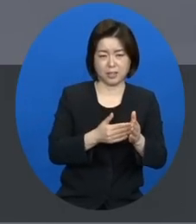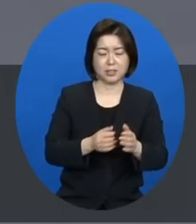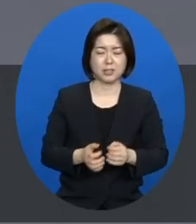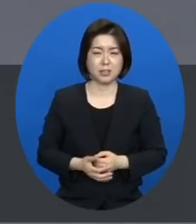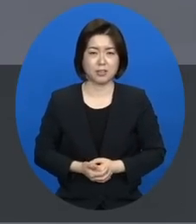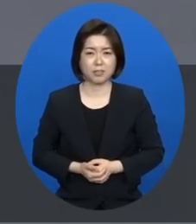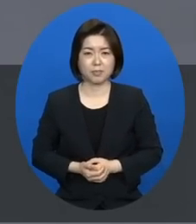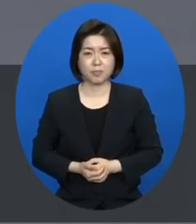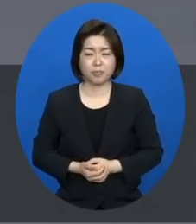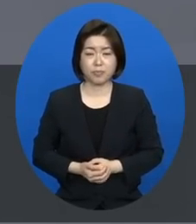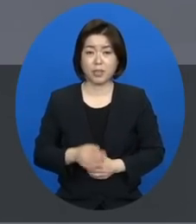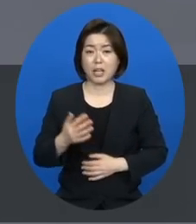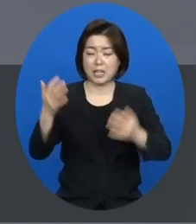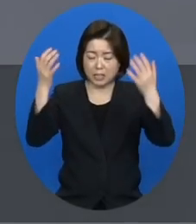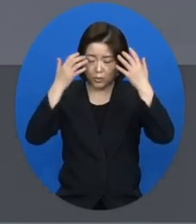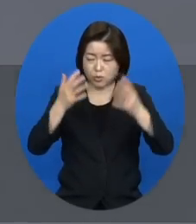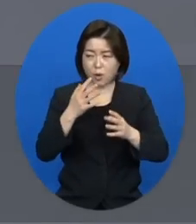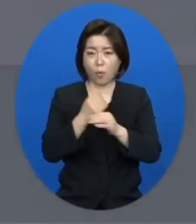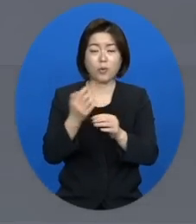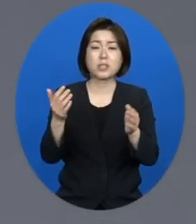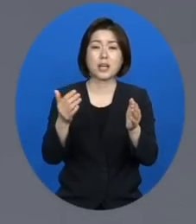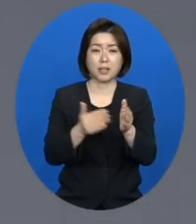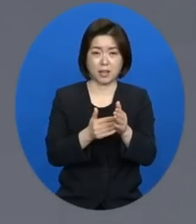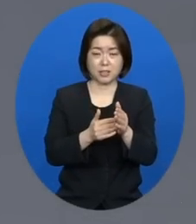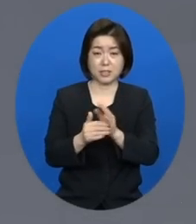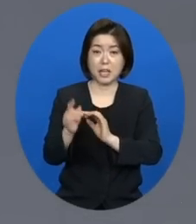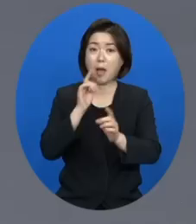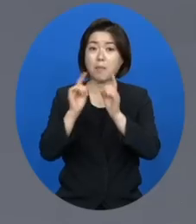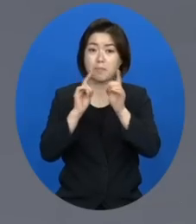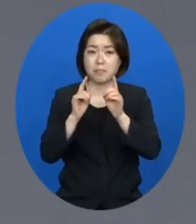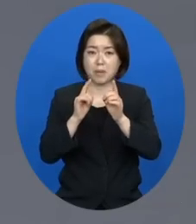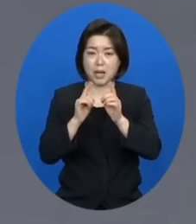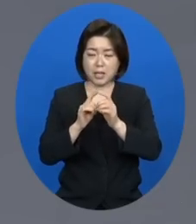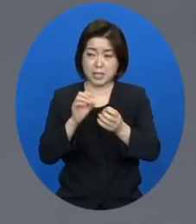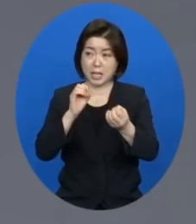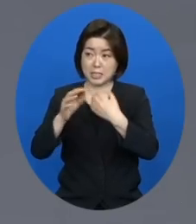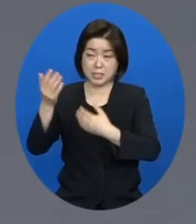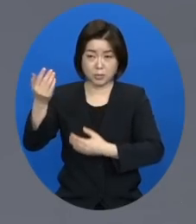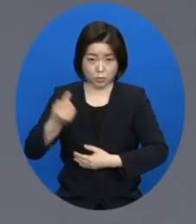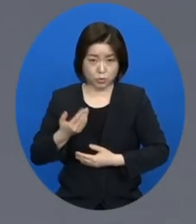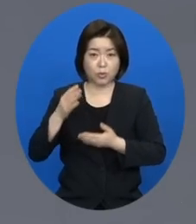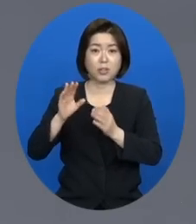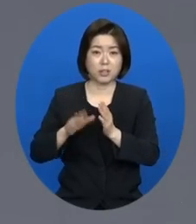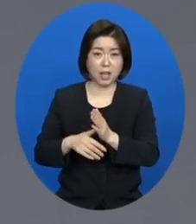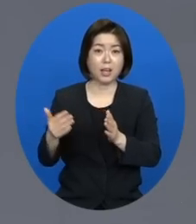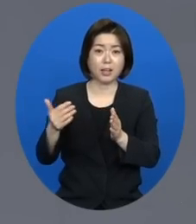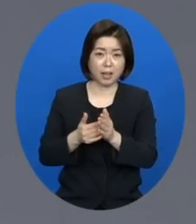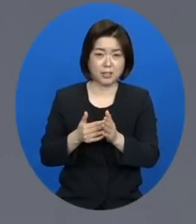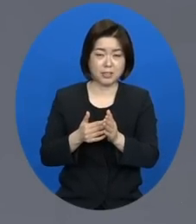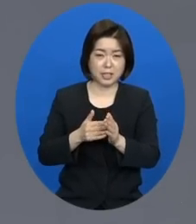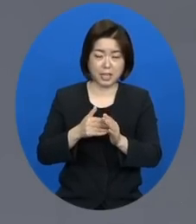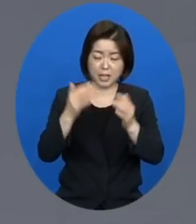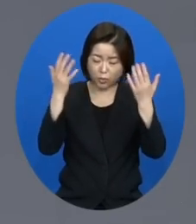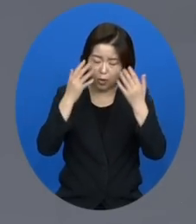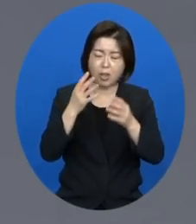단련하였도다. 그의 고난이 언제까지입니까? 말씀이 응할 때까지. 그의 고난이 언제까지입니까? 바로